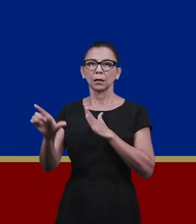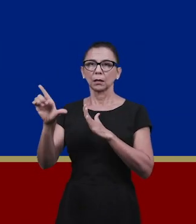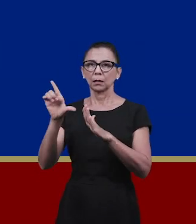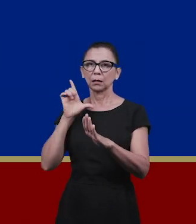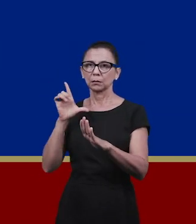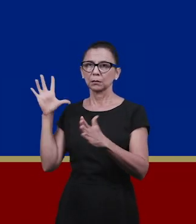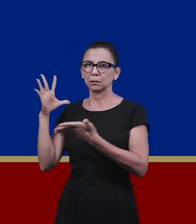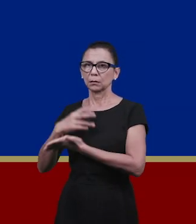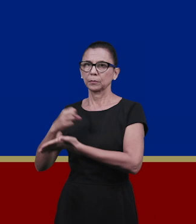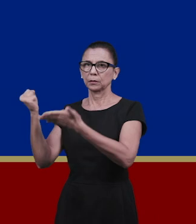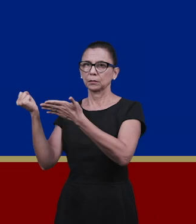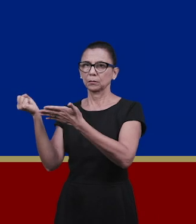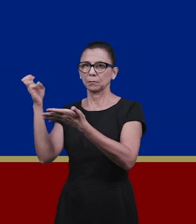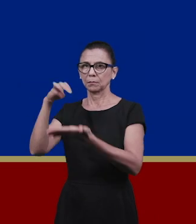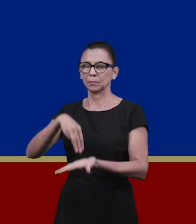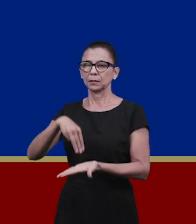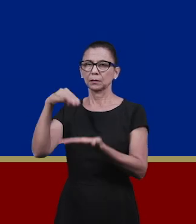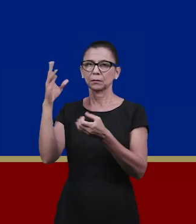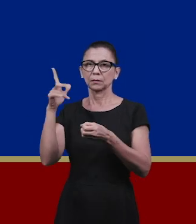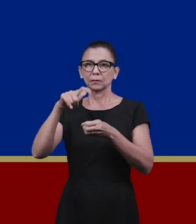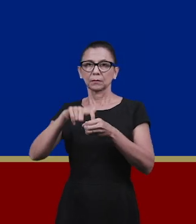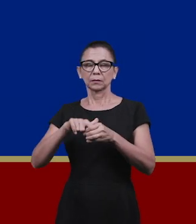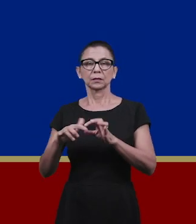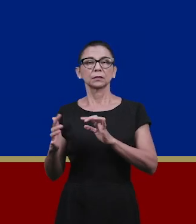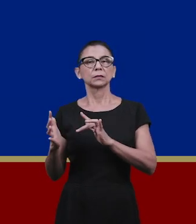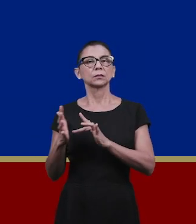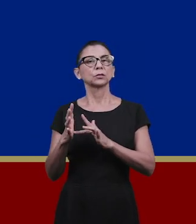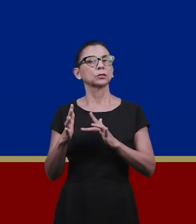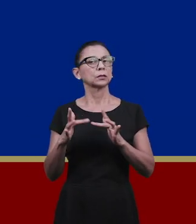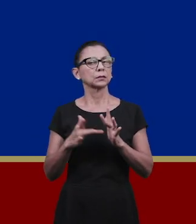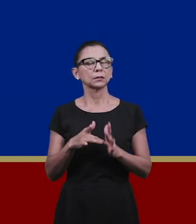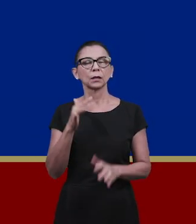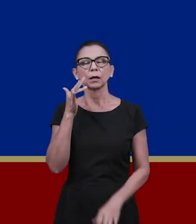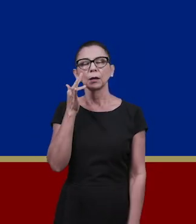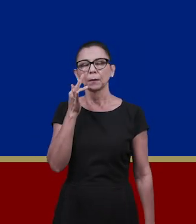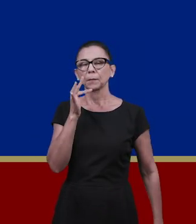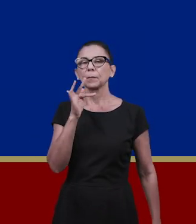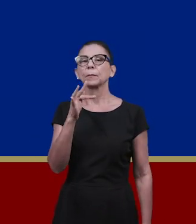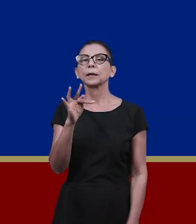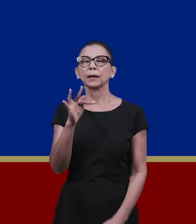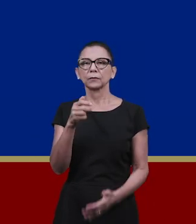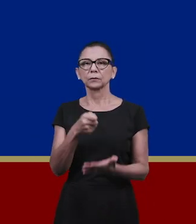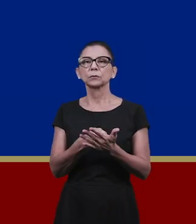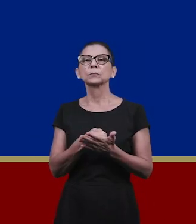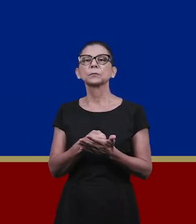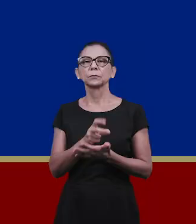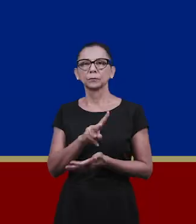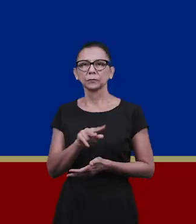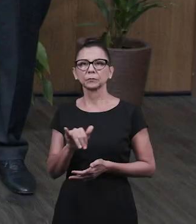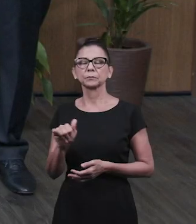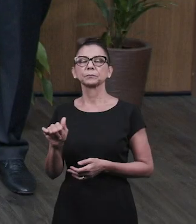Pour quel jour? Pour le grand jour, le Maranatha, le retour du Seigneur Jésus, qui bientôt s'accomplira.